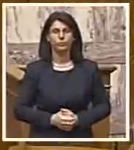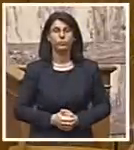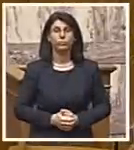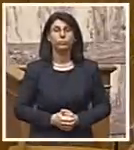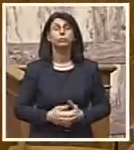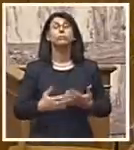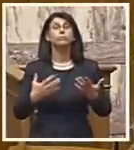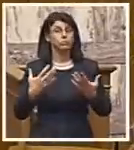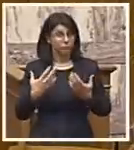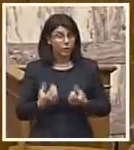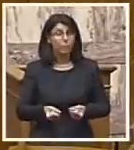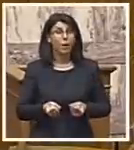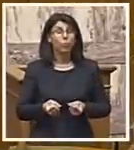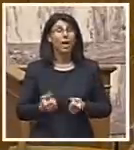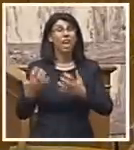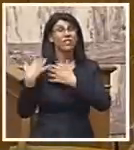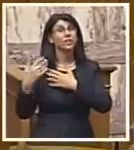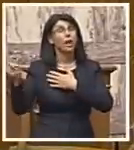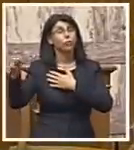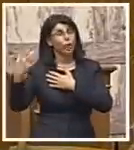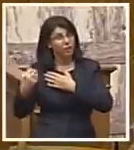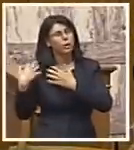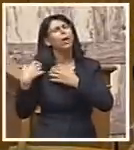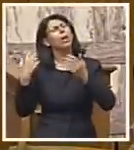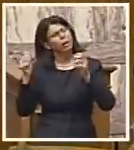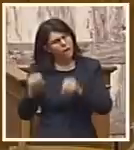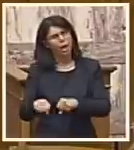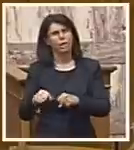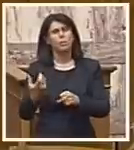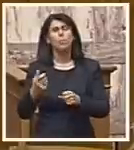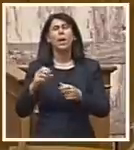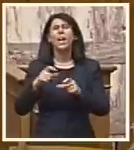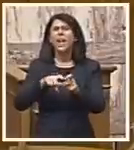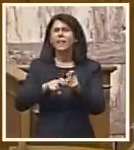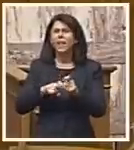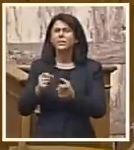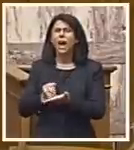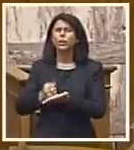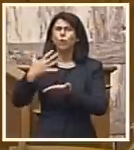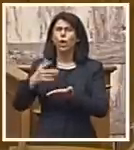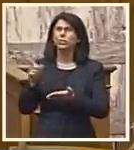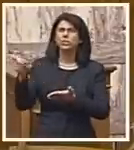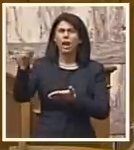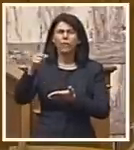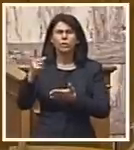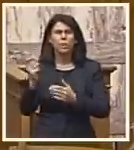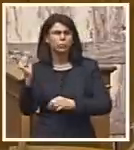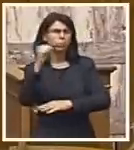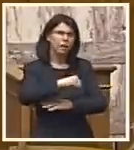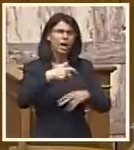αλλού και βέβαια υπάρχουν. Οι οίκοι αξιολόγησης που έχουν γίνει ισχυρότερες από τα